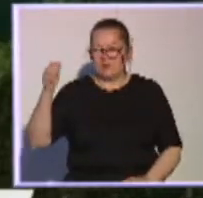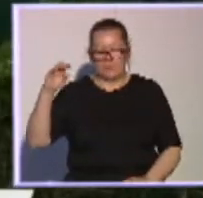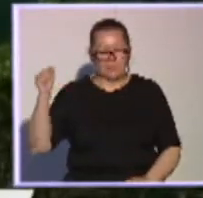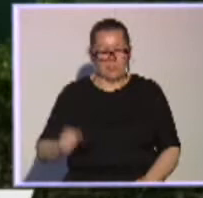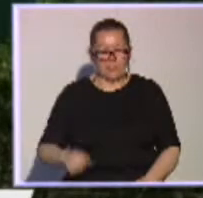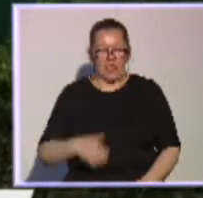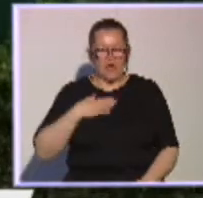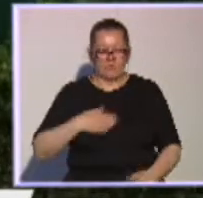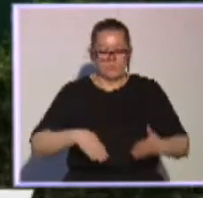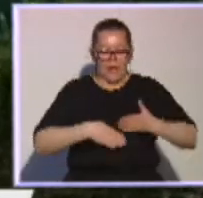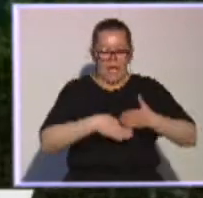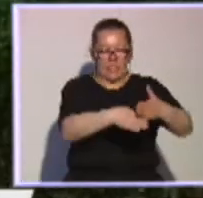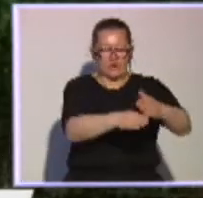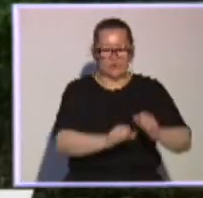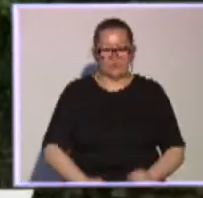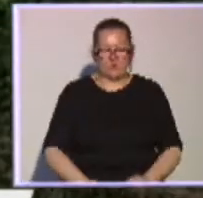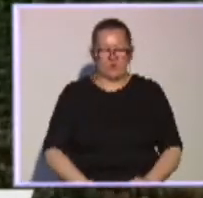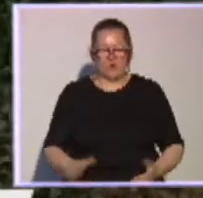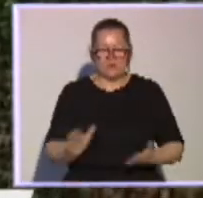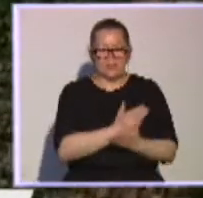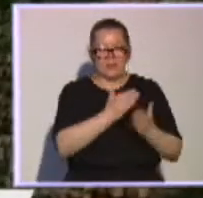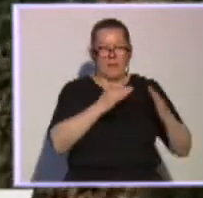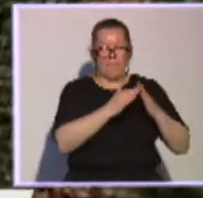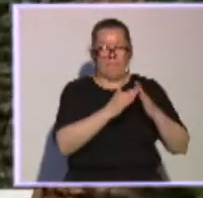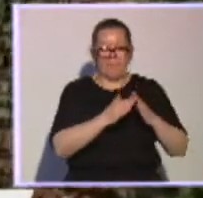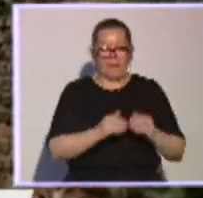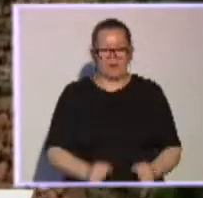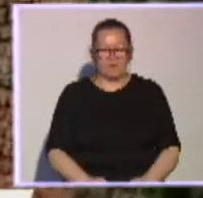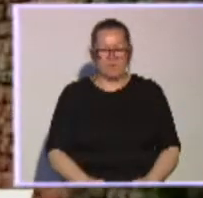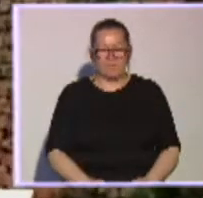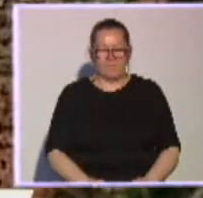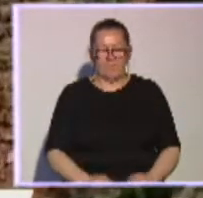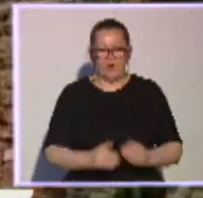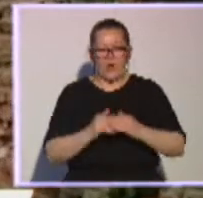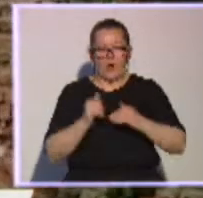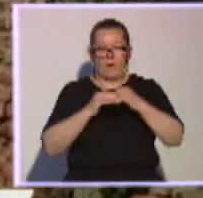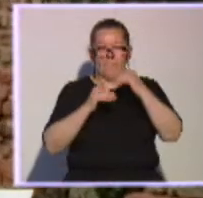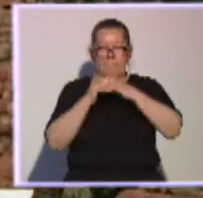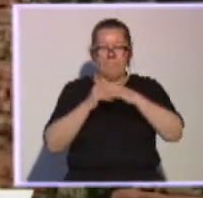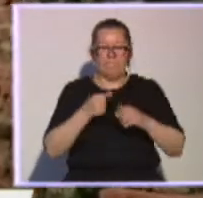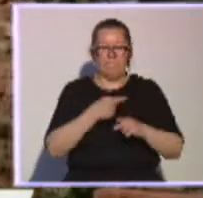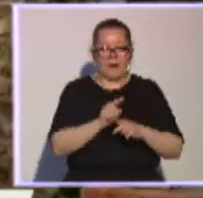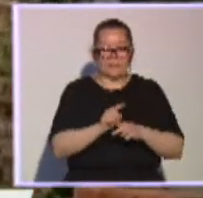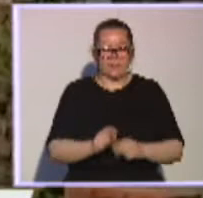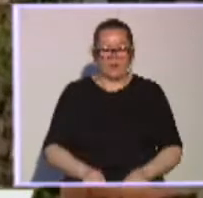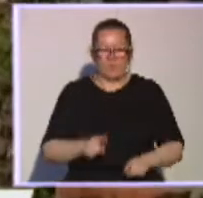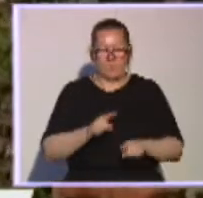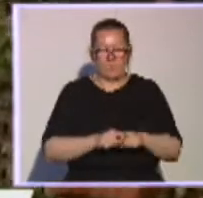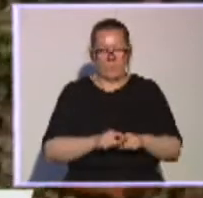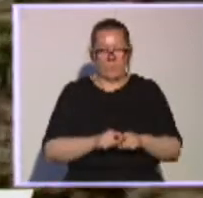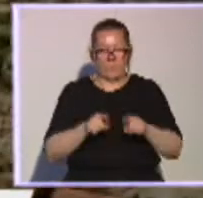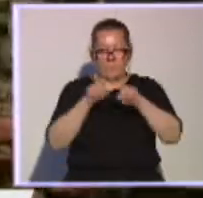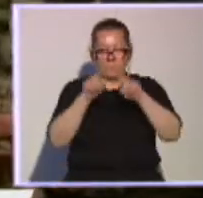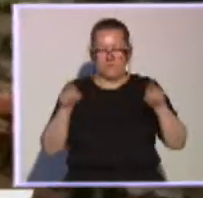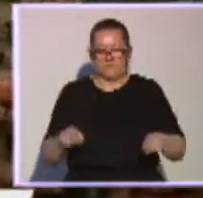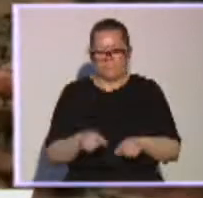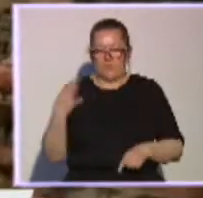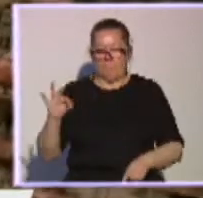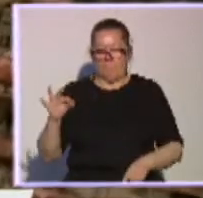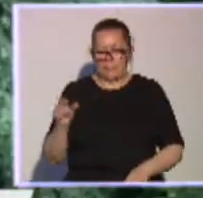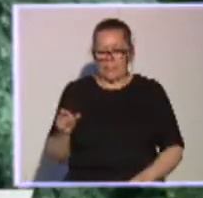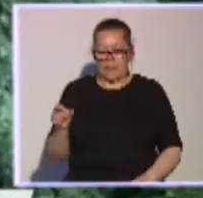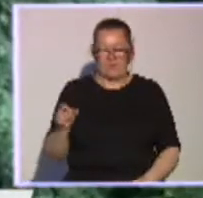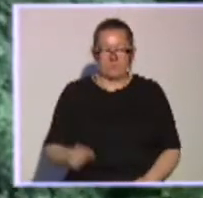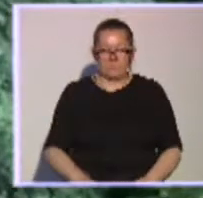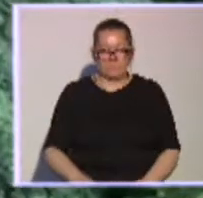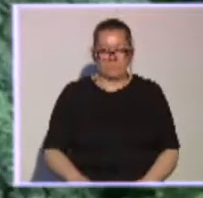Argeș a cerut ajutor salvamontiștilor pentru a duce în vârf de munte materiale de construcție și un automat de bilete. Iarna trecută nu s-a